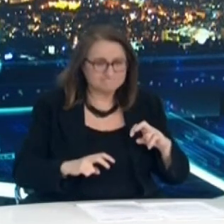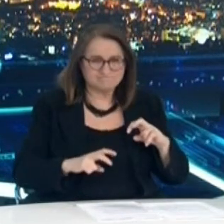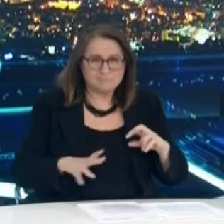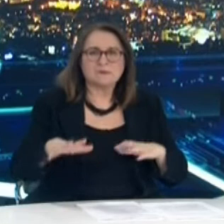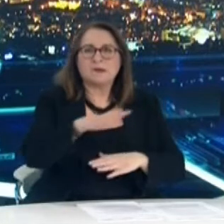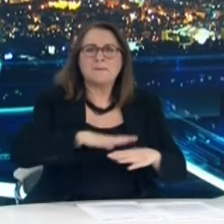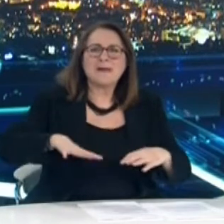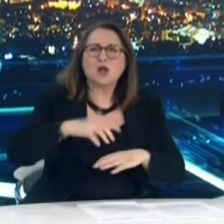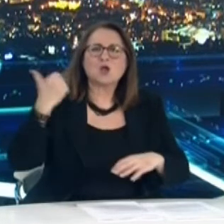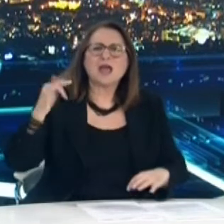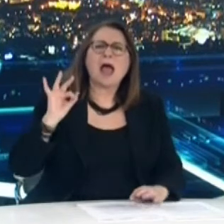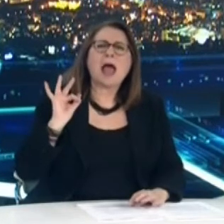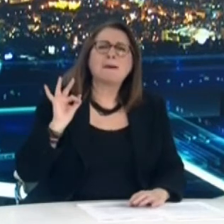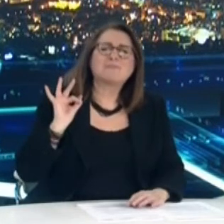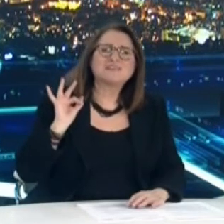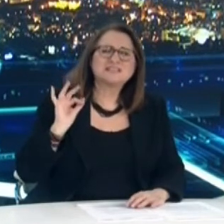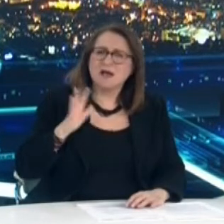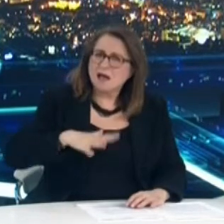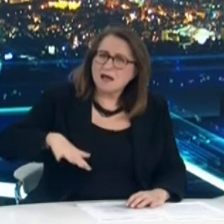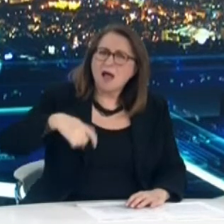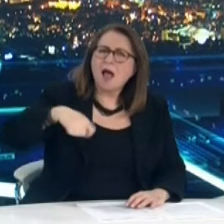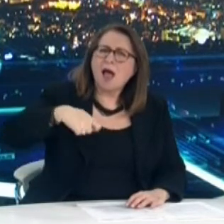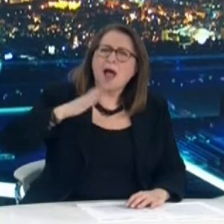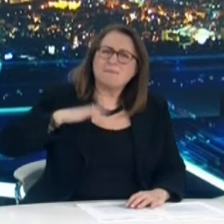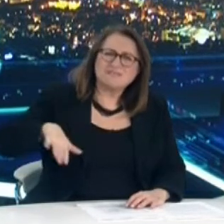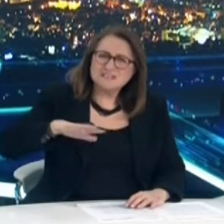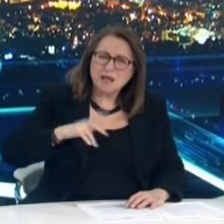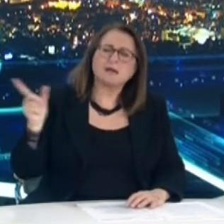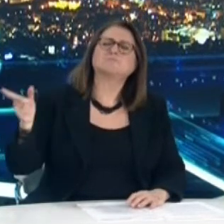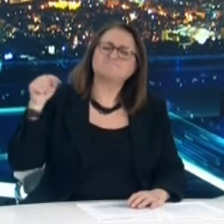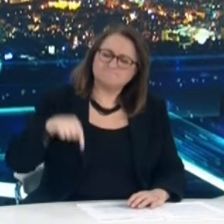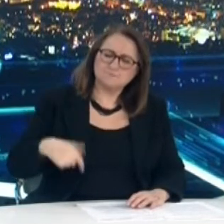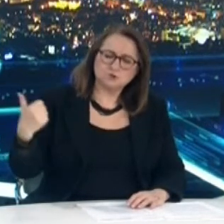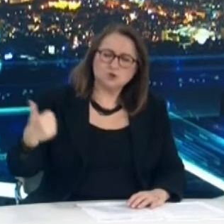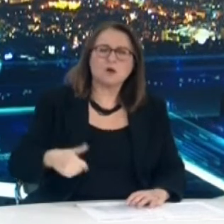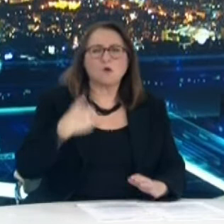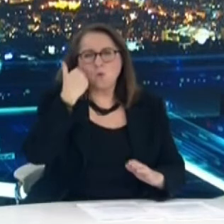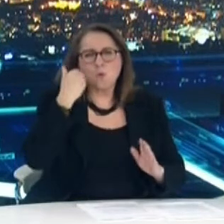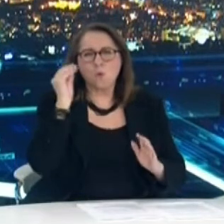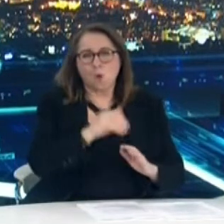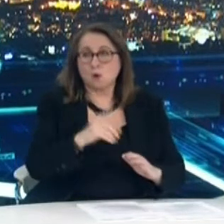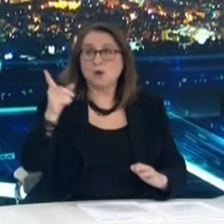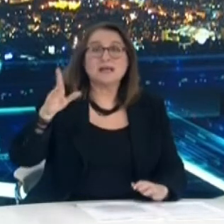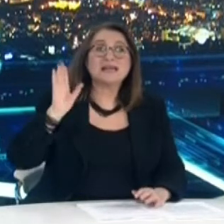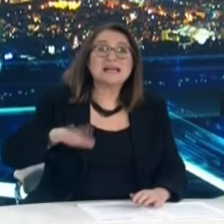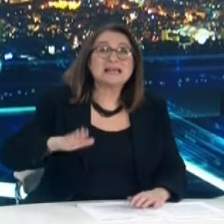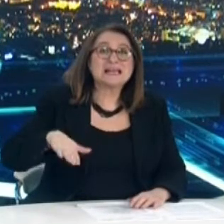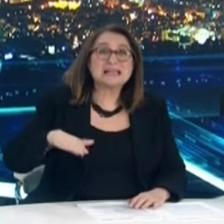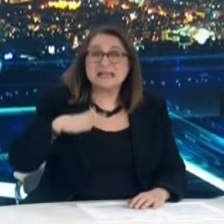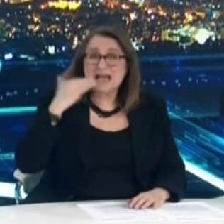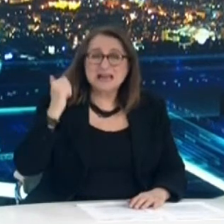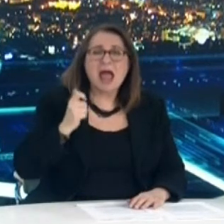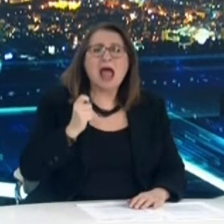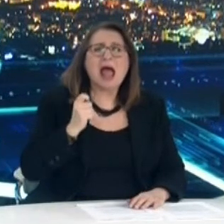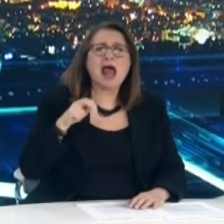6 στο επίπεδο πολύ αυξημένου κινδύνου στο βαθύ κόκκινο. Αξίζει να σημειωθεί ότι τα κρούσματα στο Δήμο Ανογείων έχουν σχεδόν διπλασιαστεί μέσα σε 2